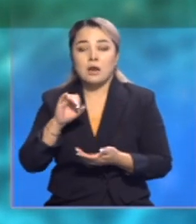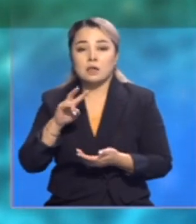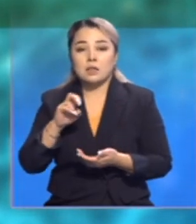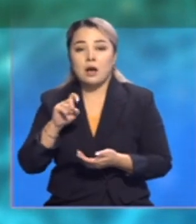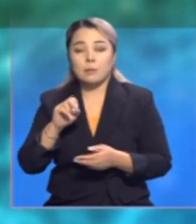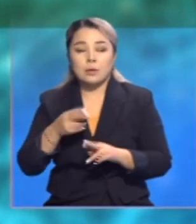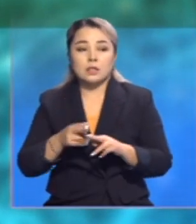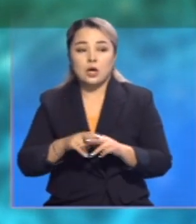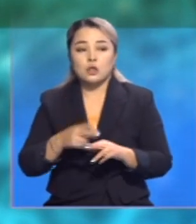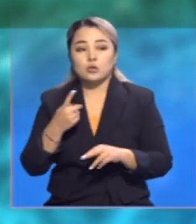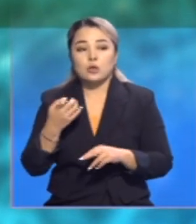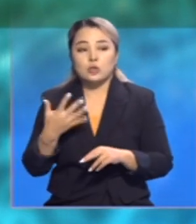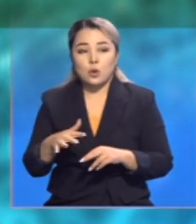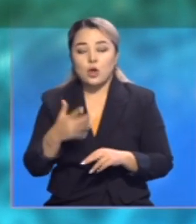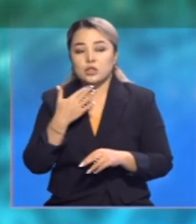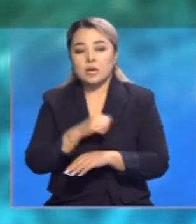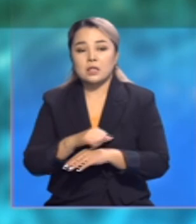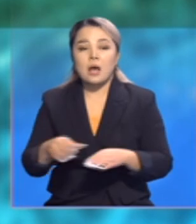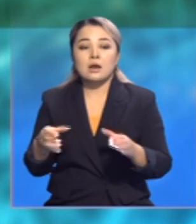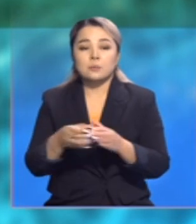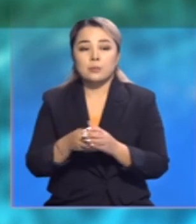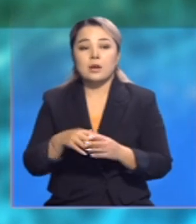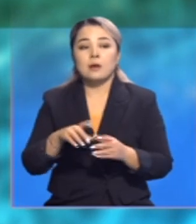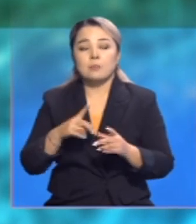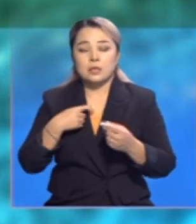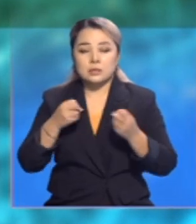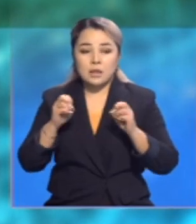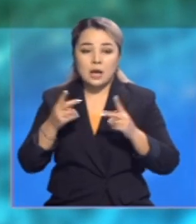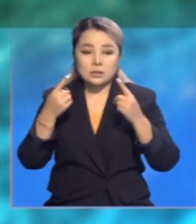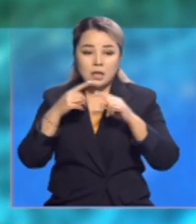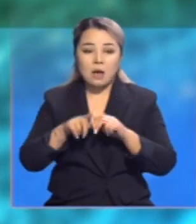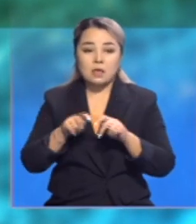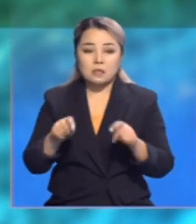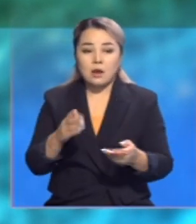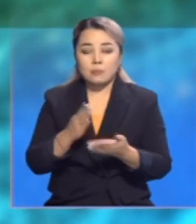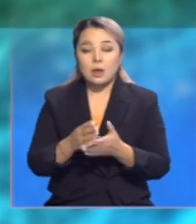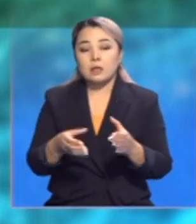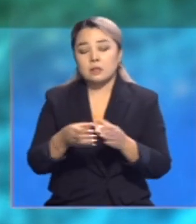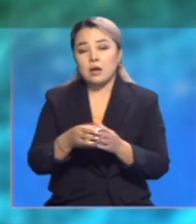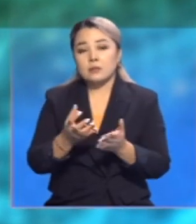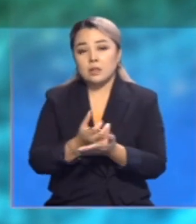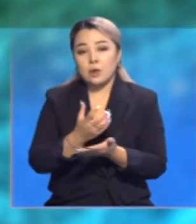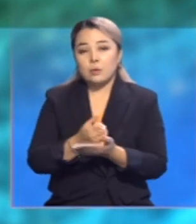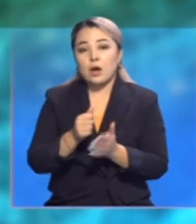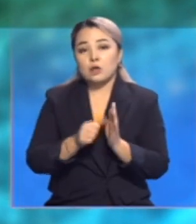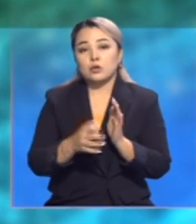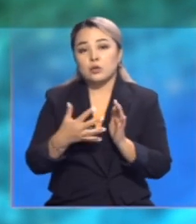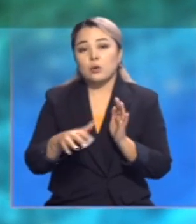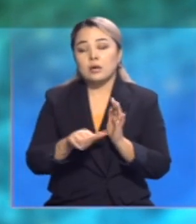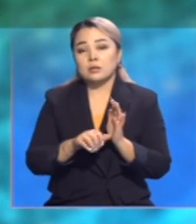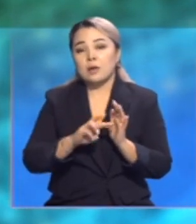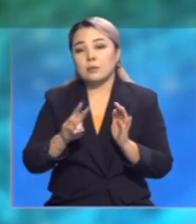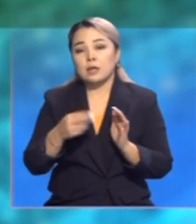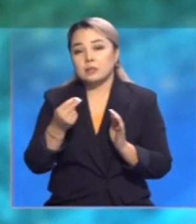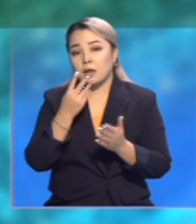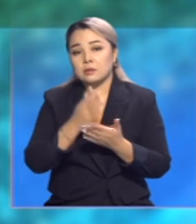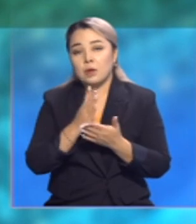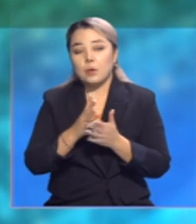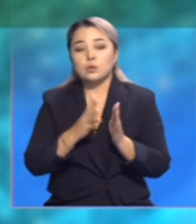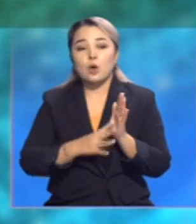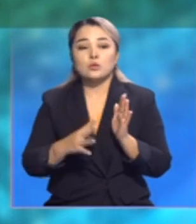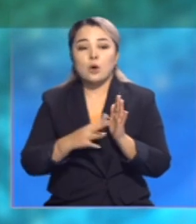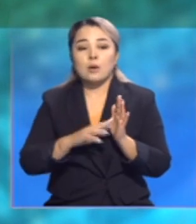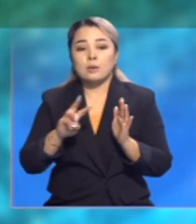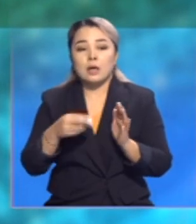Оның 150-і шетелдік компания. Технопарк ашылғалы резиденттерінің барлық табысы 656 миллиард теңге болды. Оның